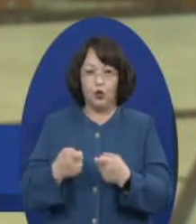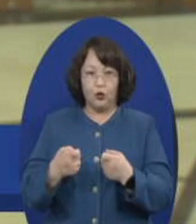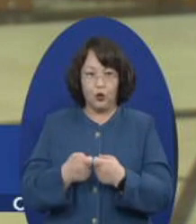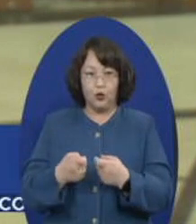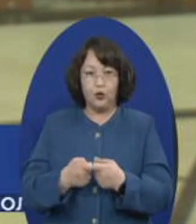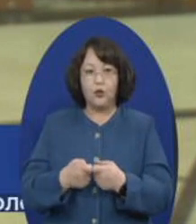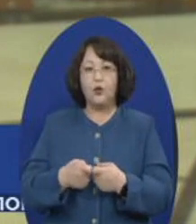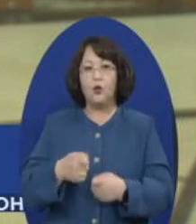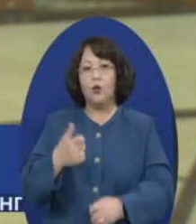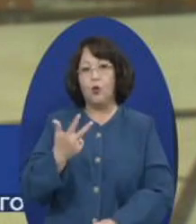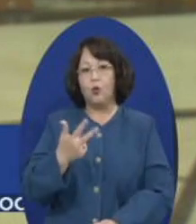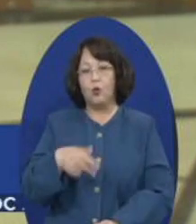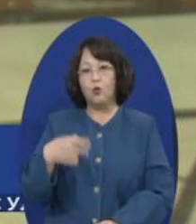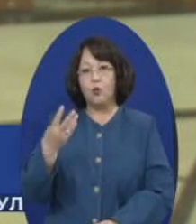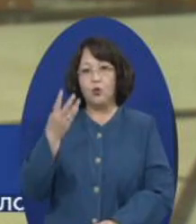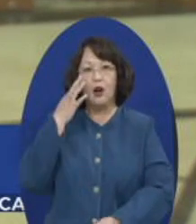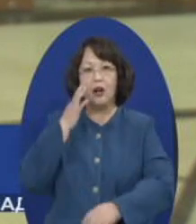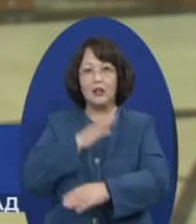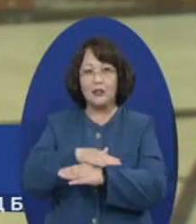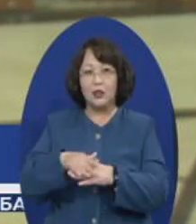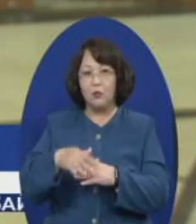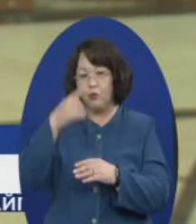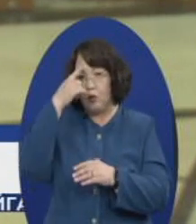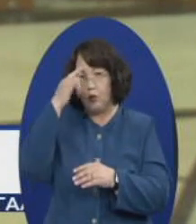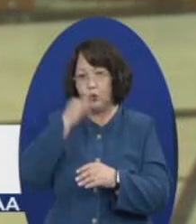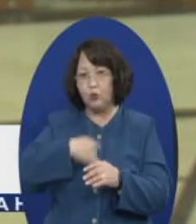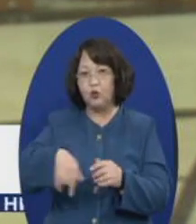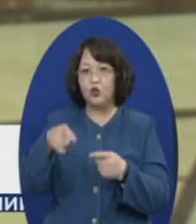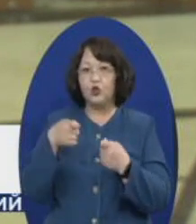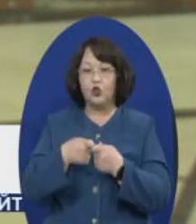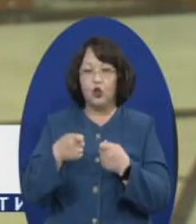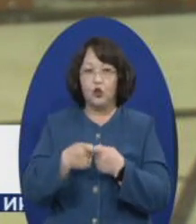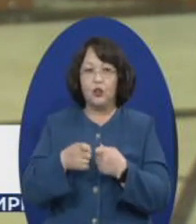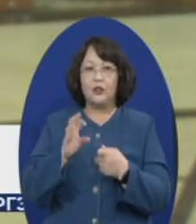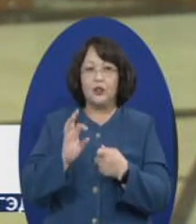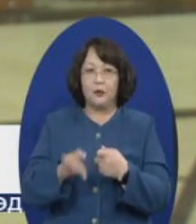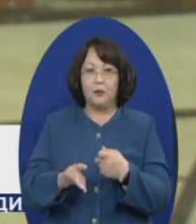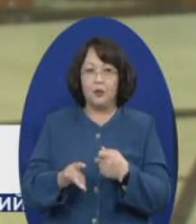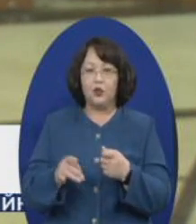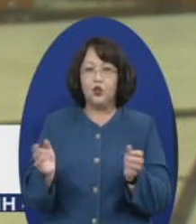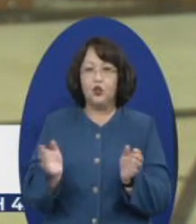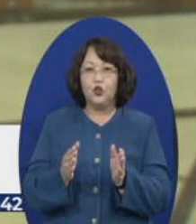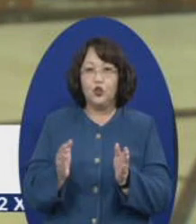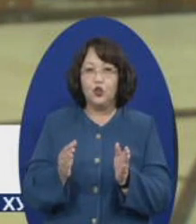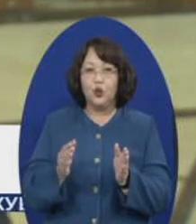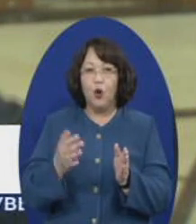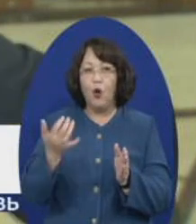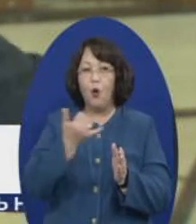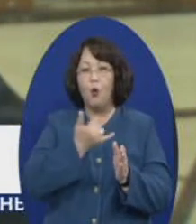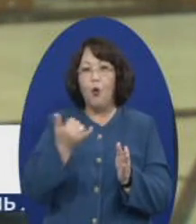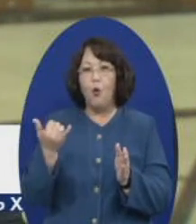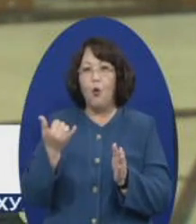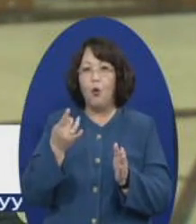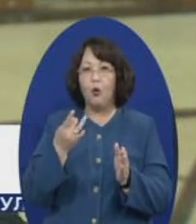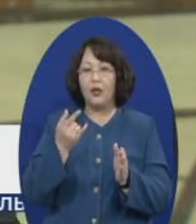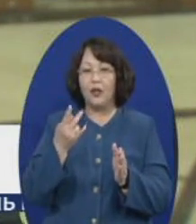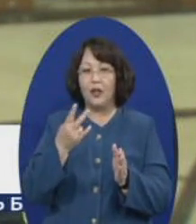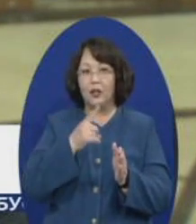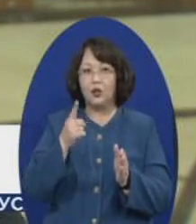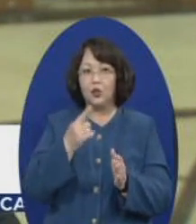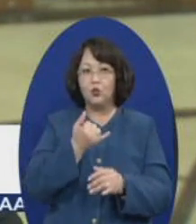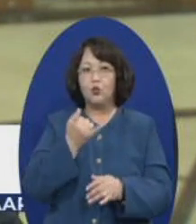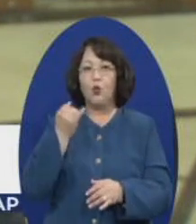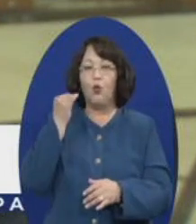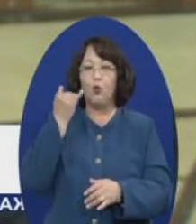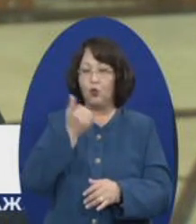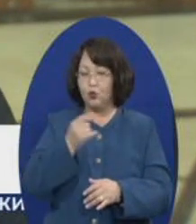одоо 3-4 хувилбараас Монгол тохирох хувилбар нь бол миний одоо домин зоохын одоо ийм бас